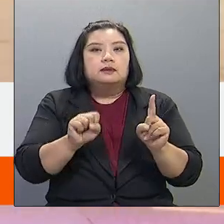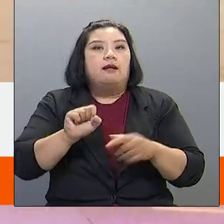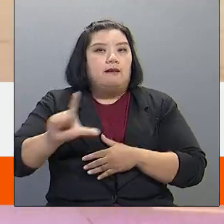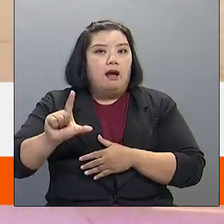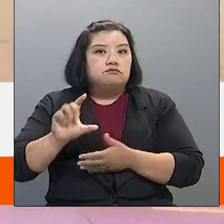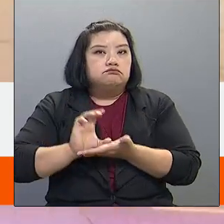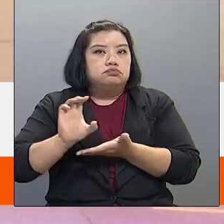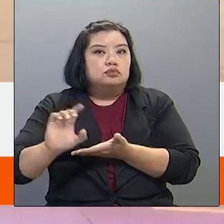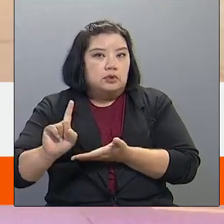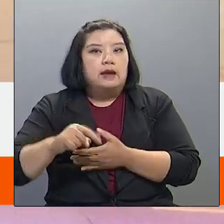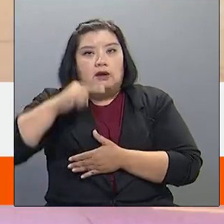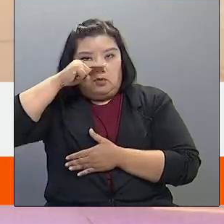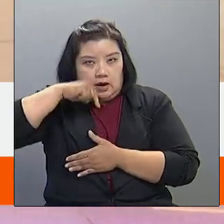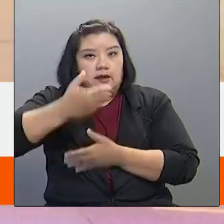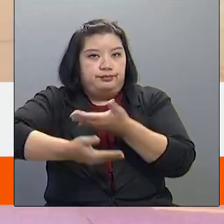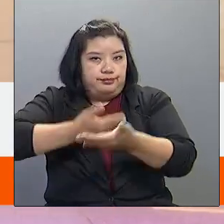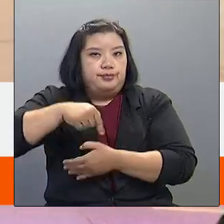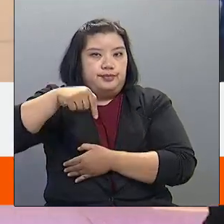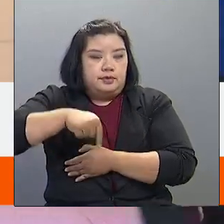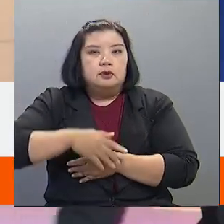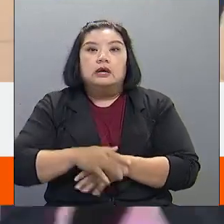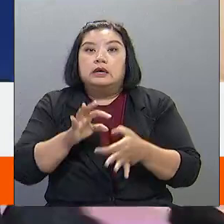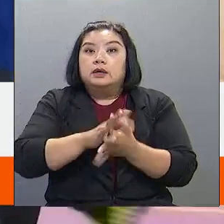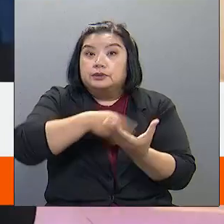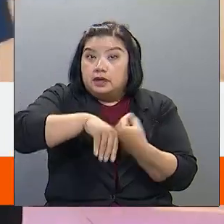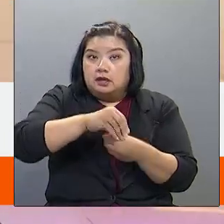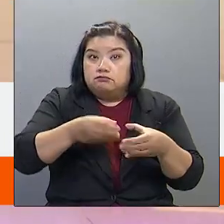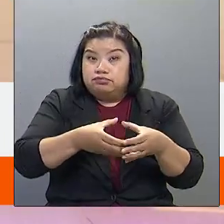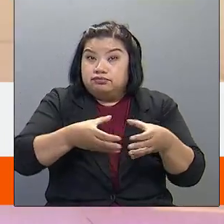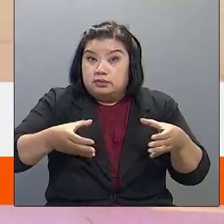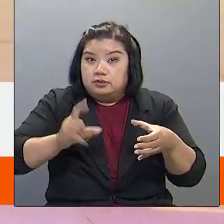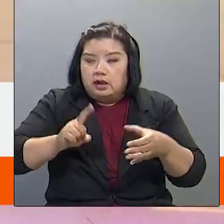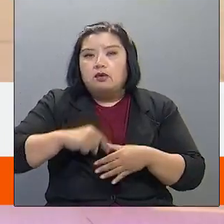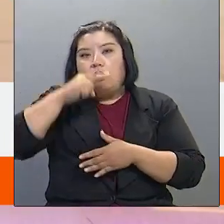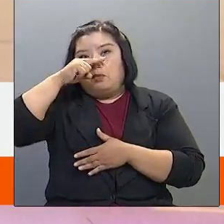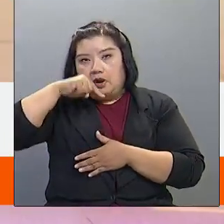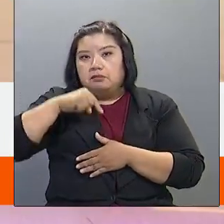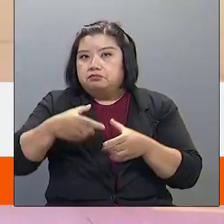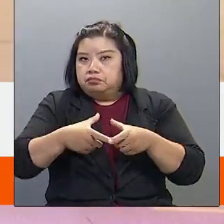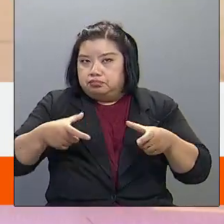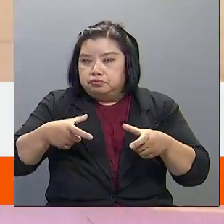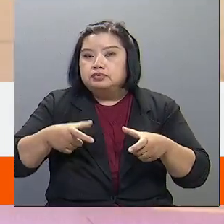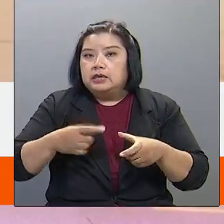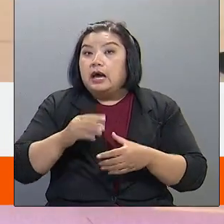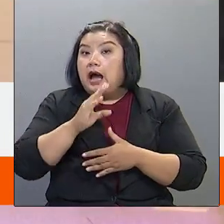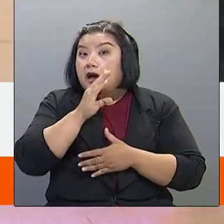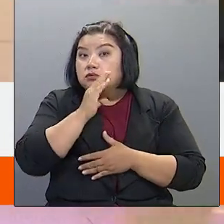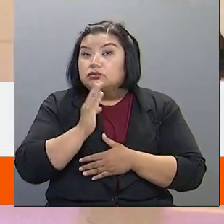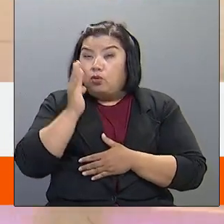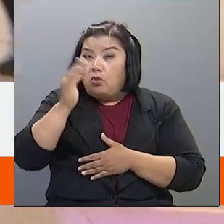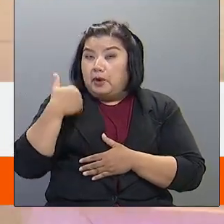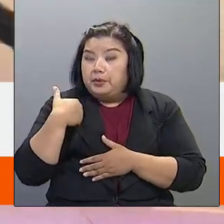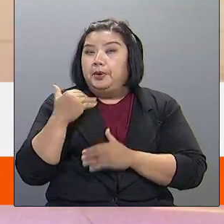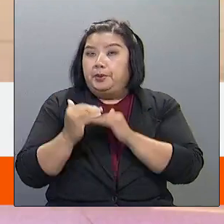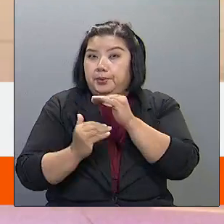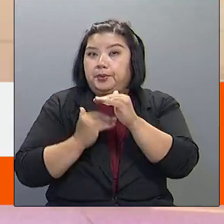ยู่ในประเทศค่ะนั่นสะท้อนว่าการเติบโตของธุรกิจนะคะมาจากเศรษฐกิจภายในประเทศดังนั้นนะคะถ้าหากว่าธุรกิจไปได้ดีค่ะ